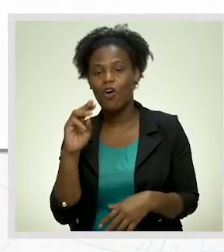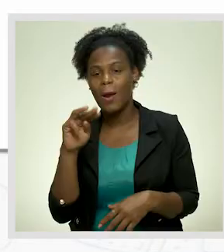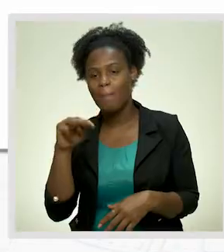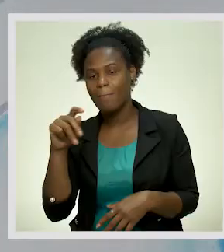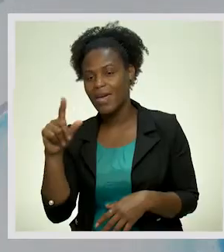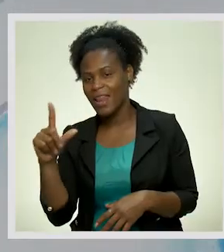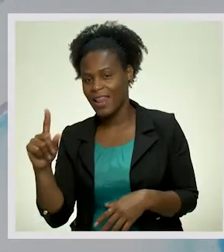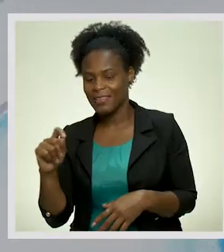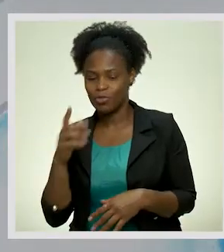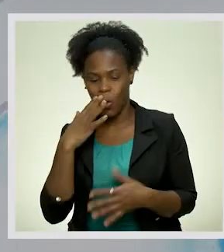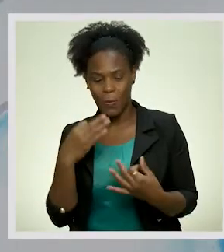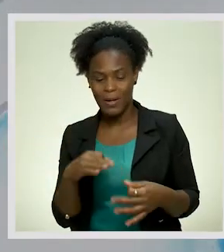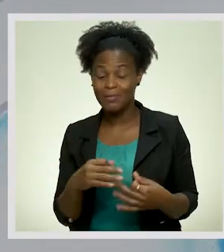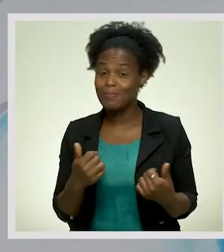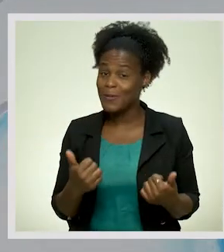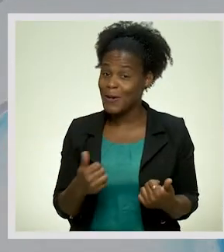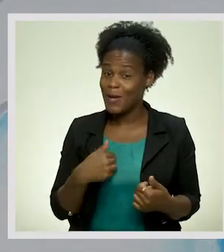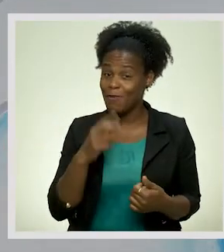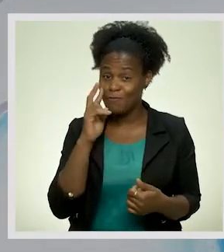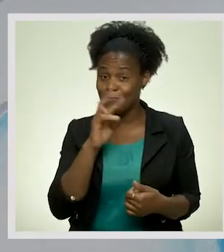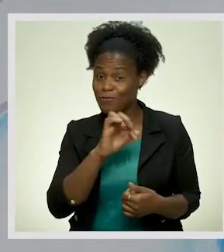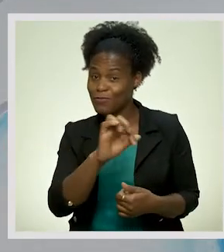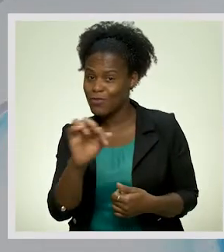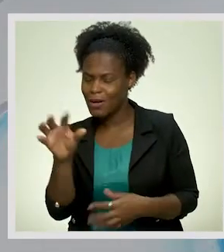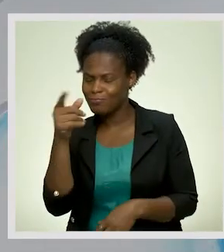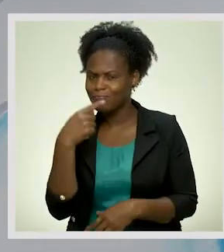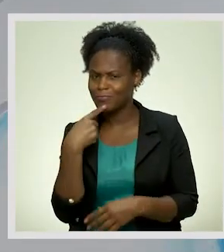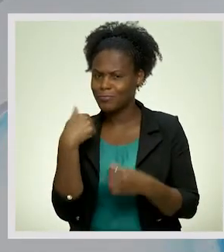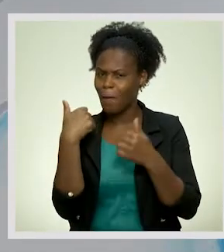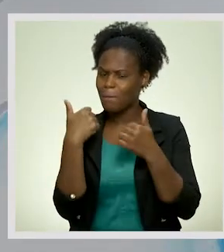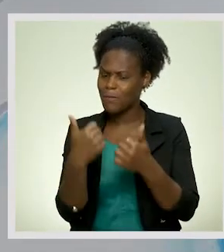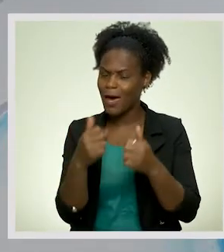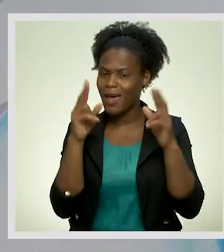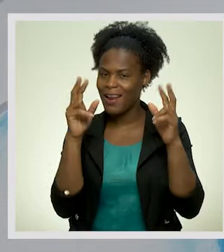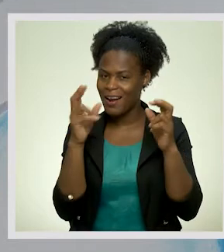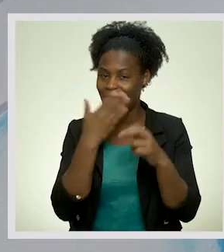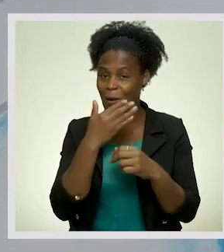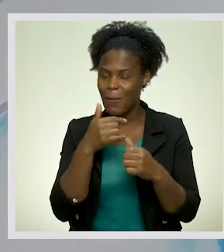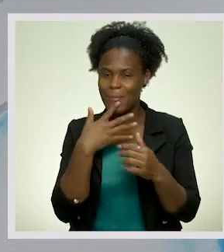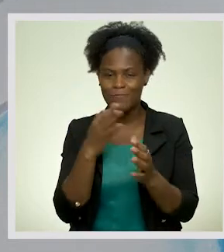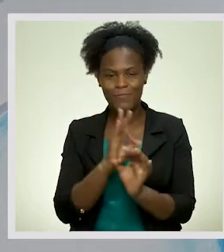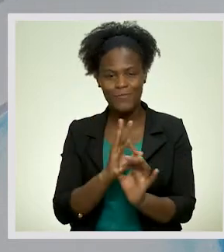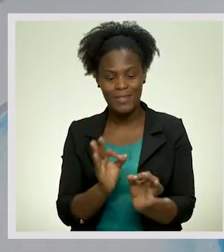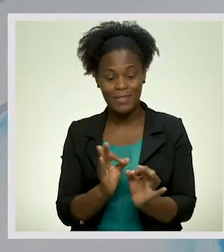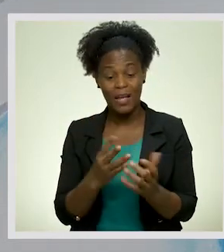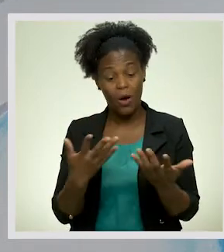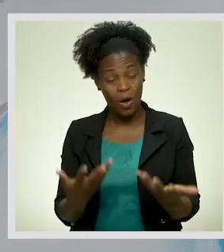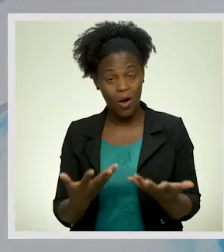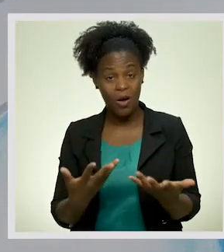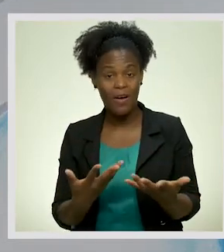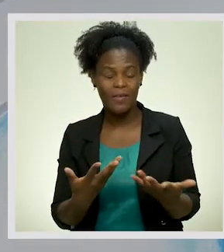informelle. Bon, j'ai vu que vous avez bien compris ce contenu. Super. Et